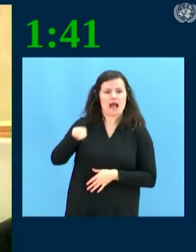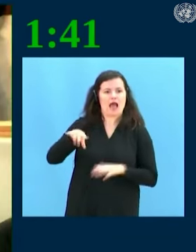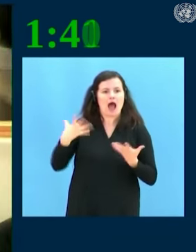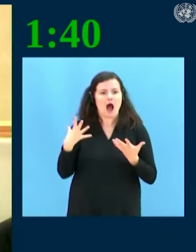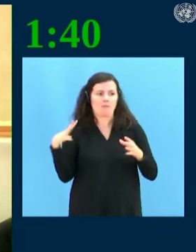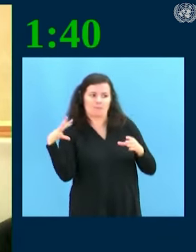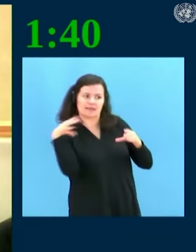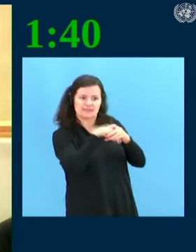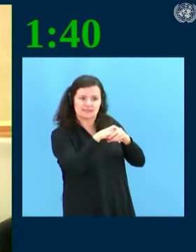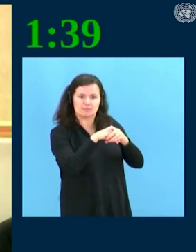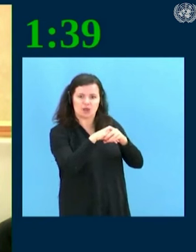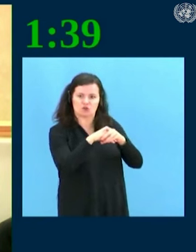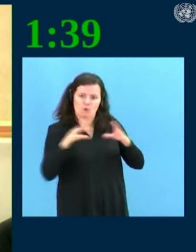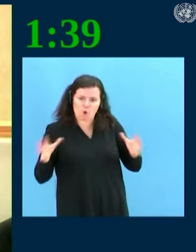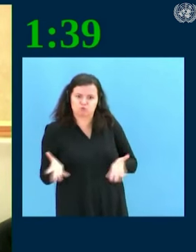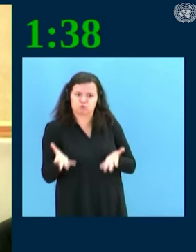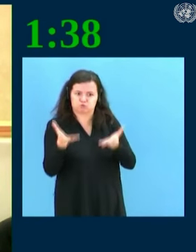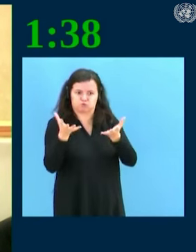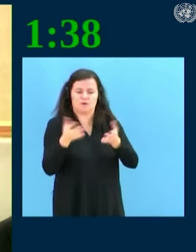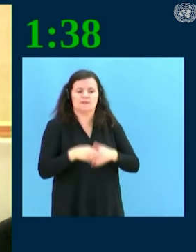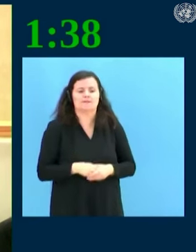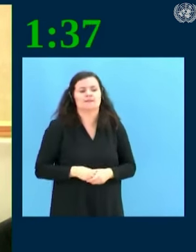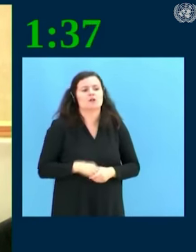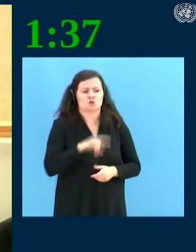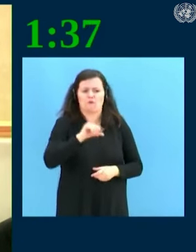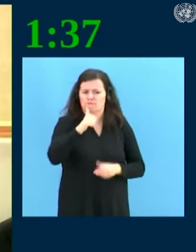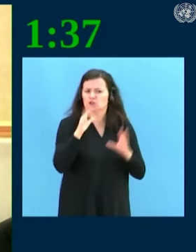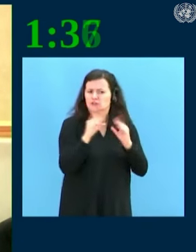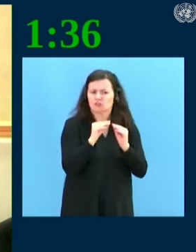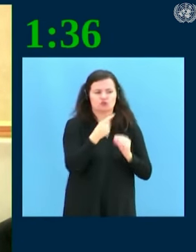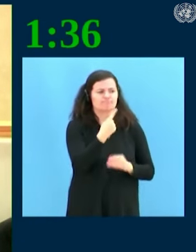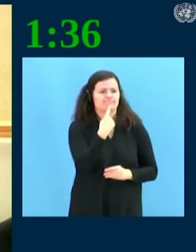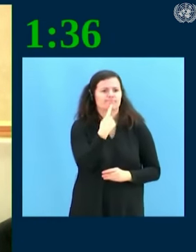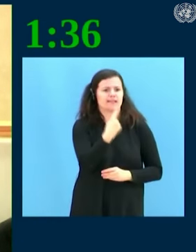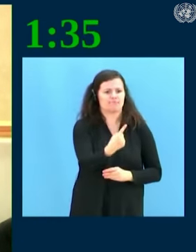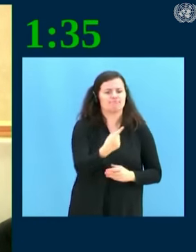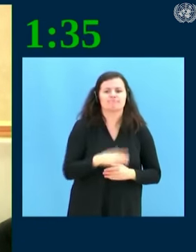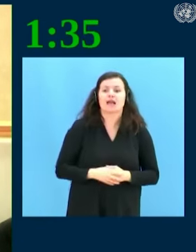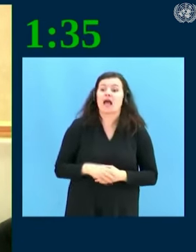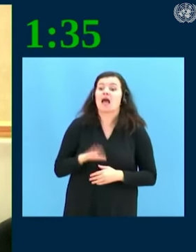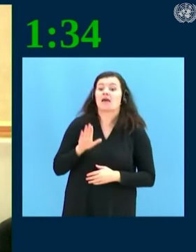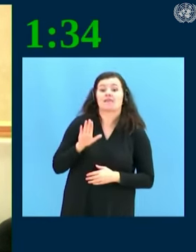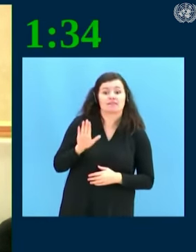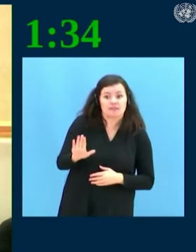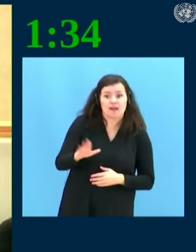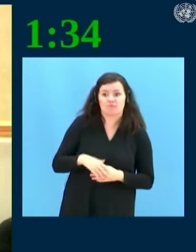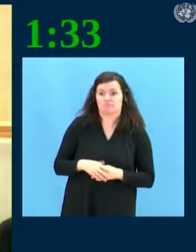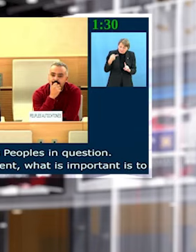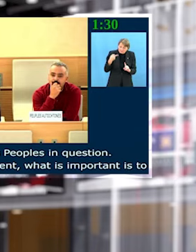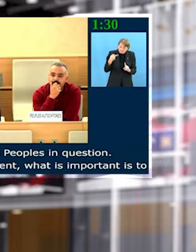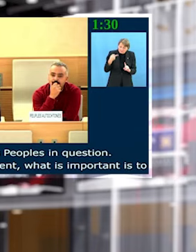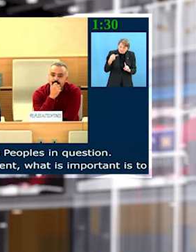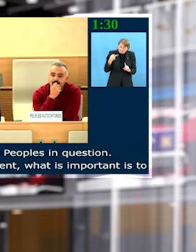իրավական ներկայացուցիչը պիտի հայտարարի իրան գոյությունը, գործը համապատասխան օրենսդիր ներկայացուցիչ ճակամարմնի միջոց ցավ ու մասնագետների մեխանիզմի